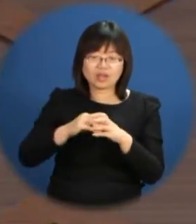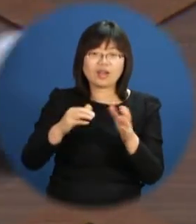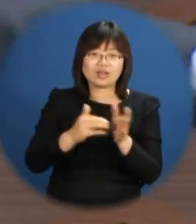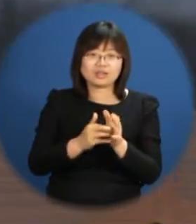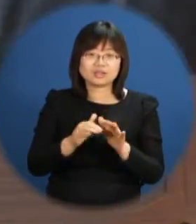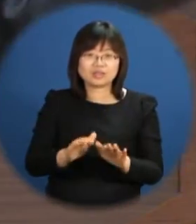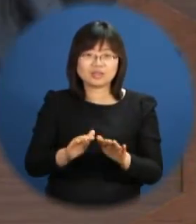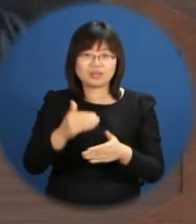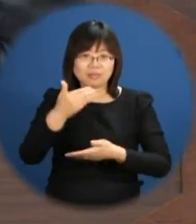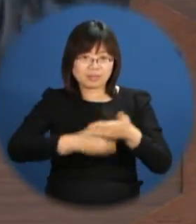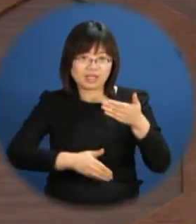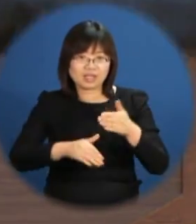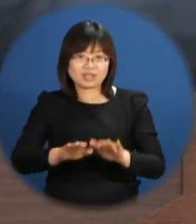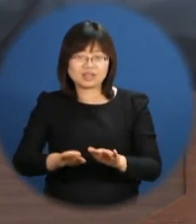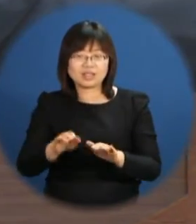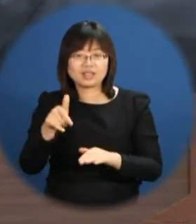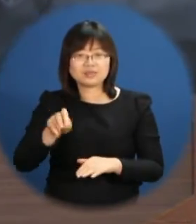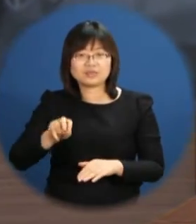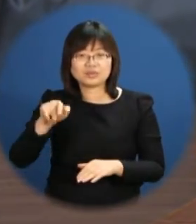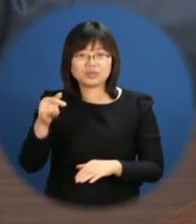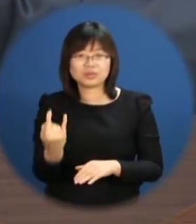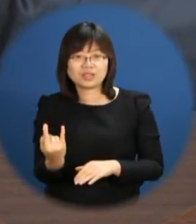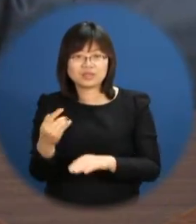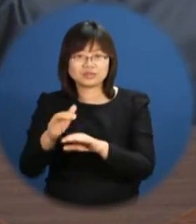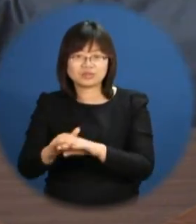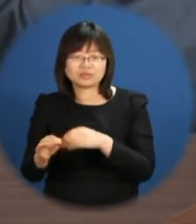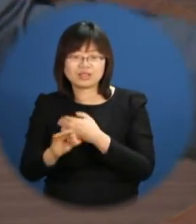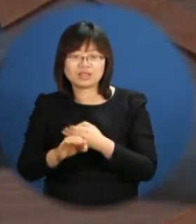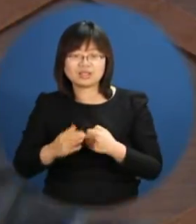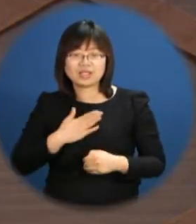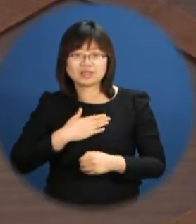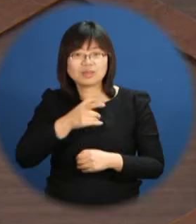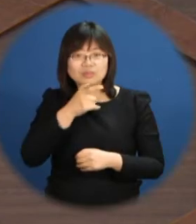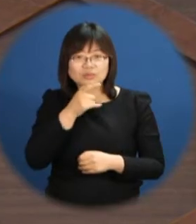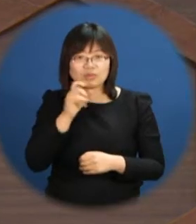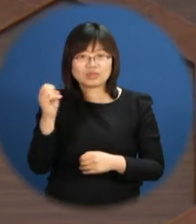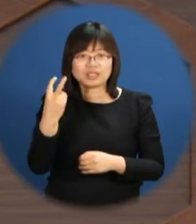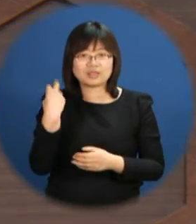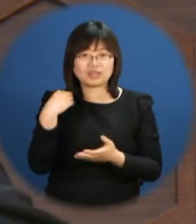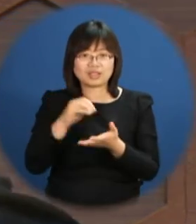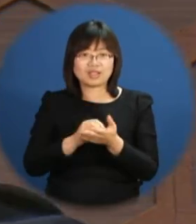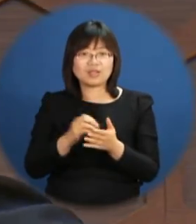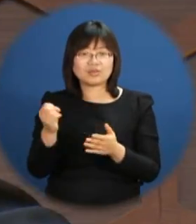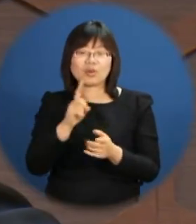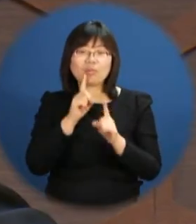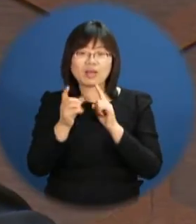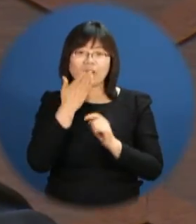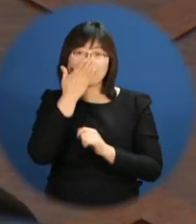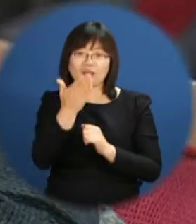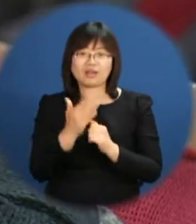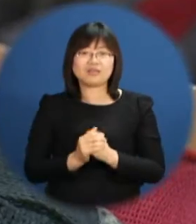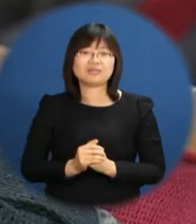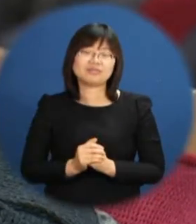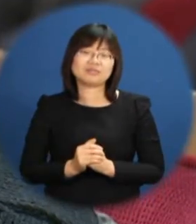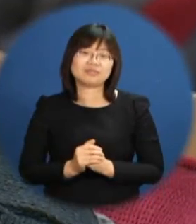플롯 이스트만 빠져서 금 소포에 다 주면 자기는 물로 하는데 듣고 또 말이죠